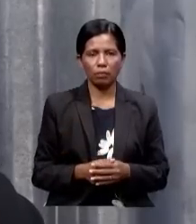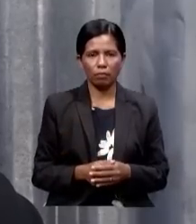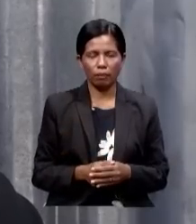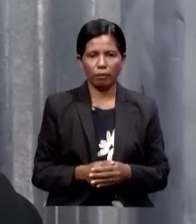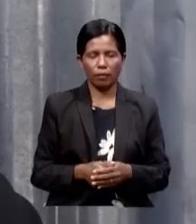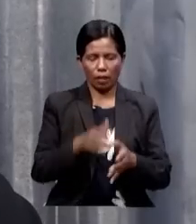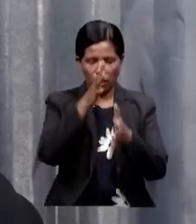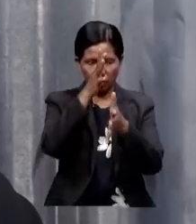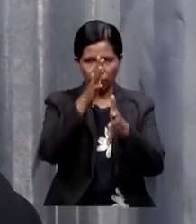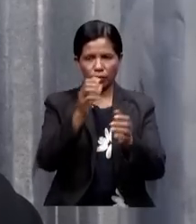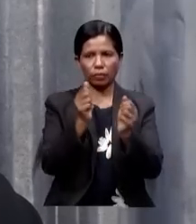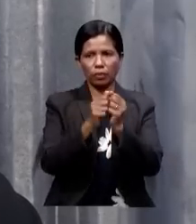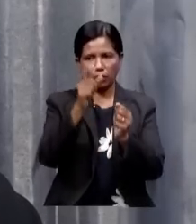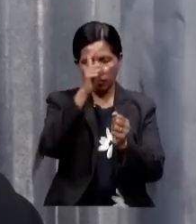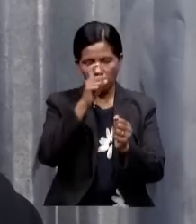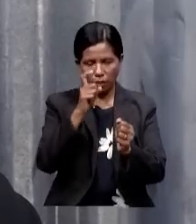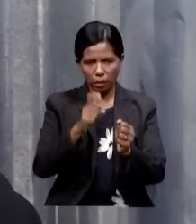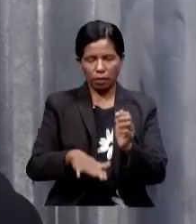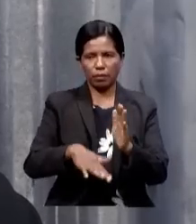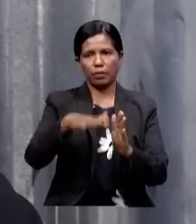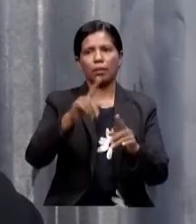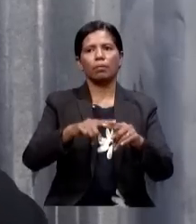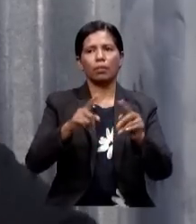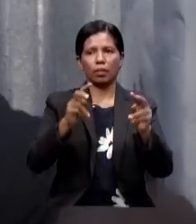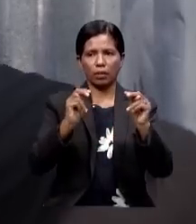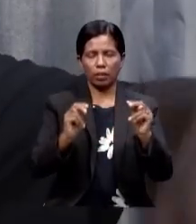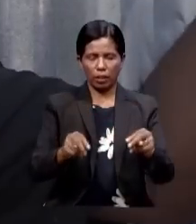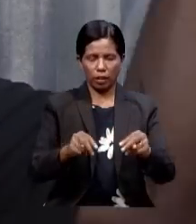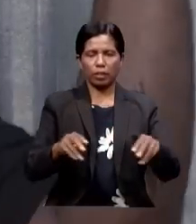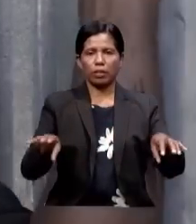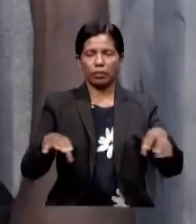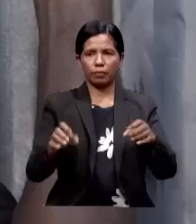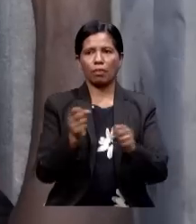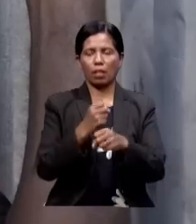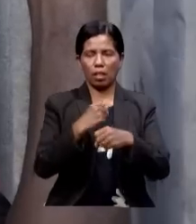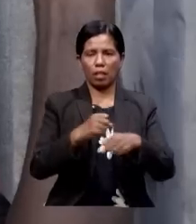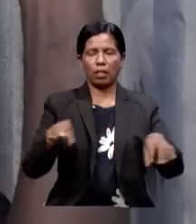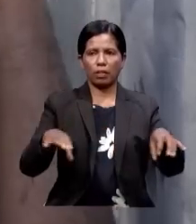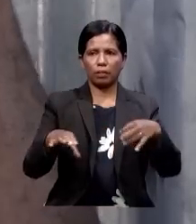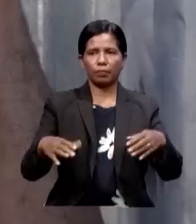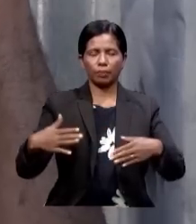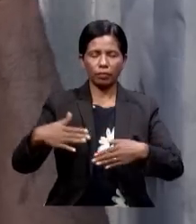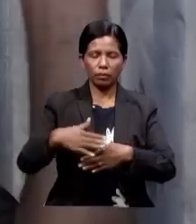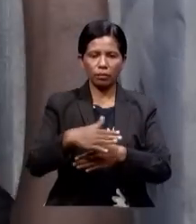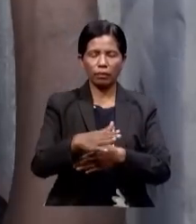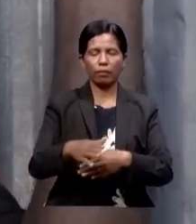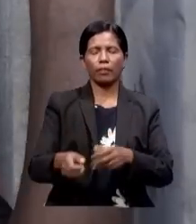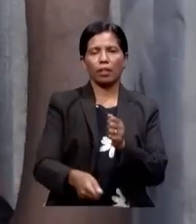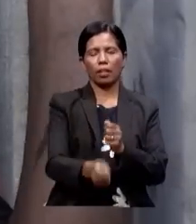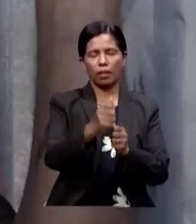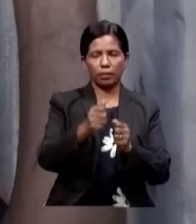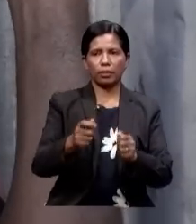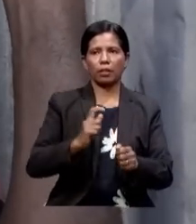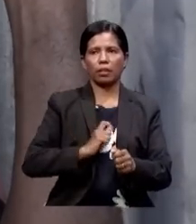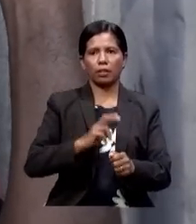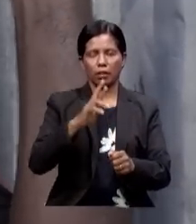avo ne uidade avansado ona mai beteng keberiaan. Halau knar nudar peskador iha tasi are tibar